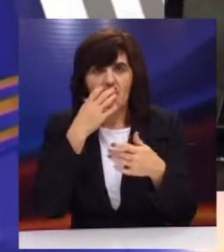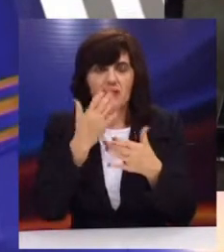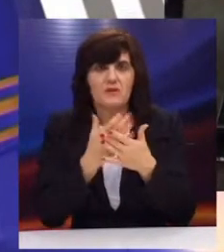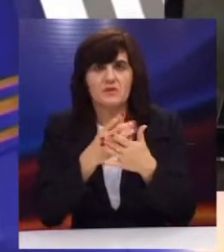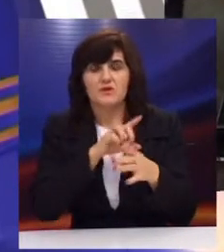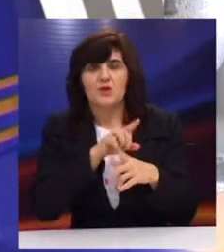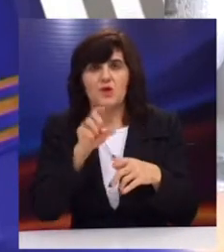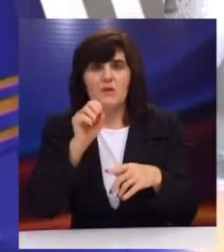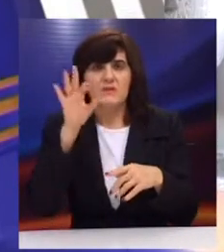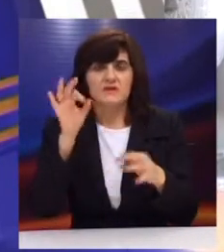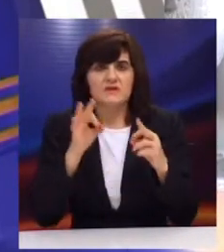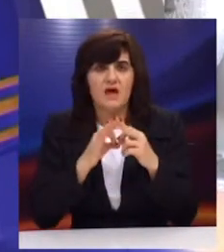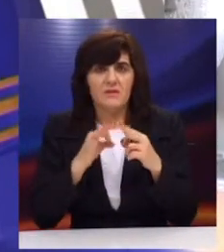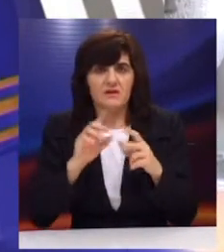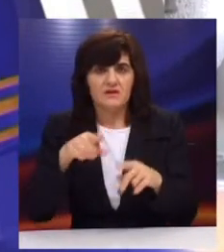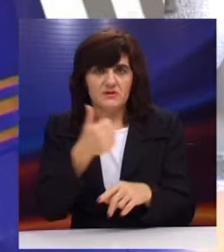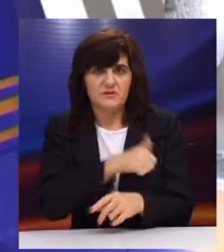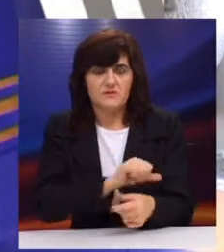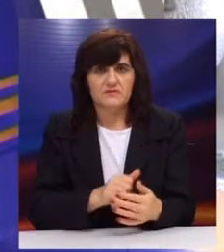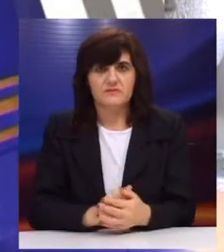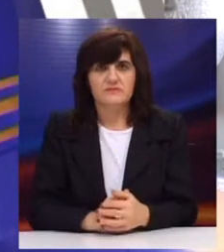15. aprila 2015. godine.